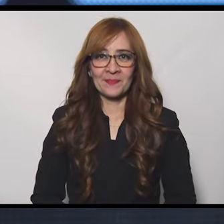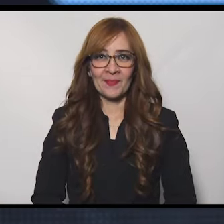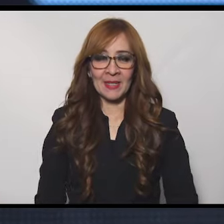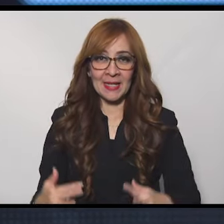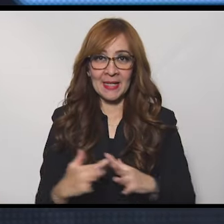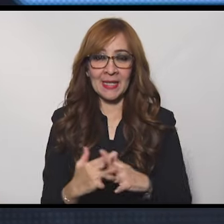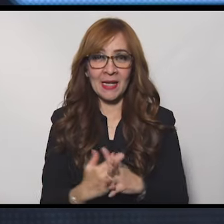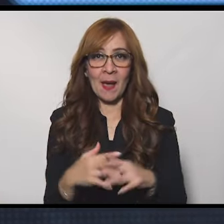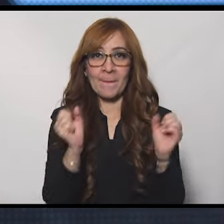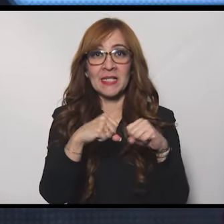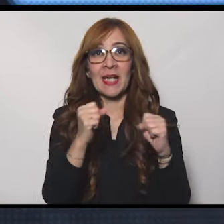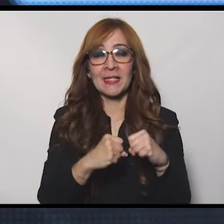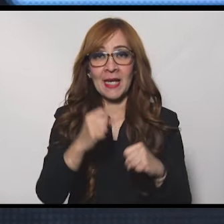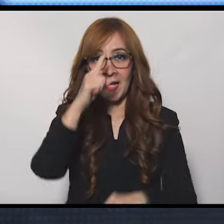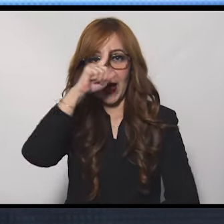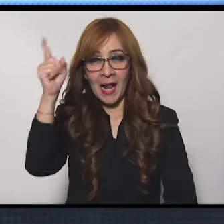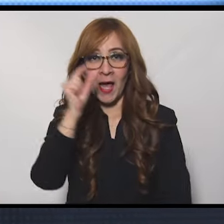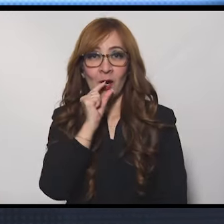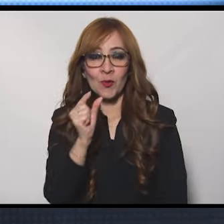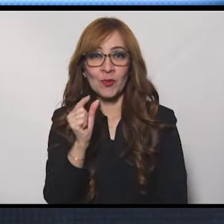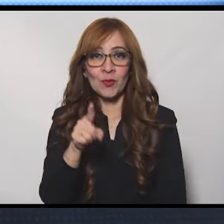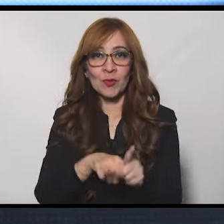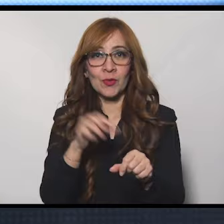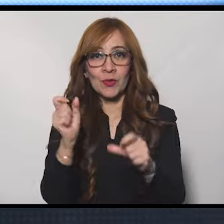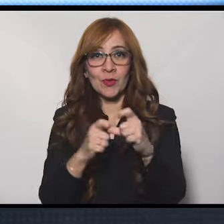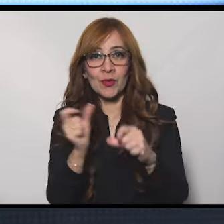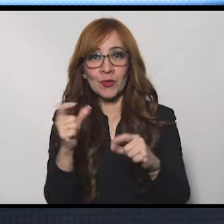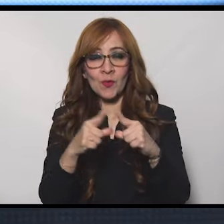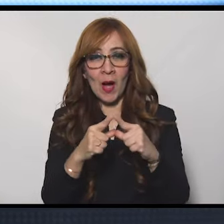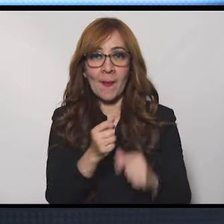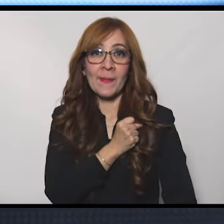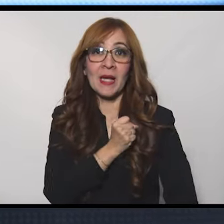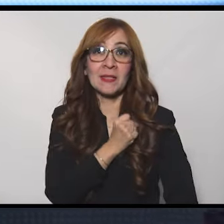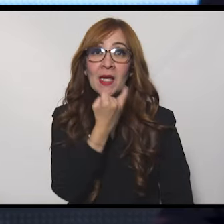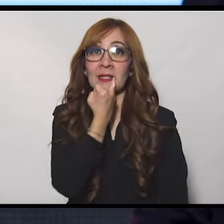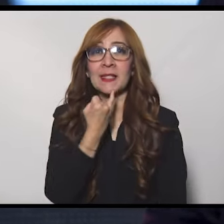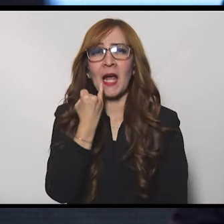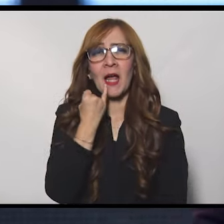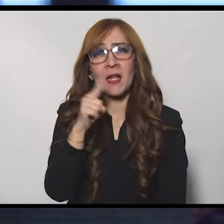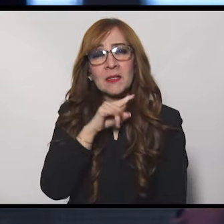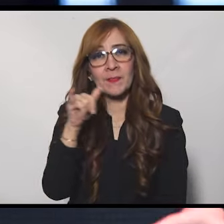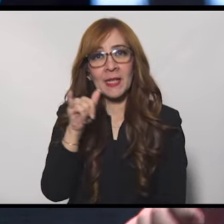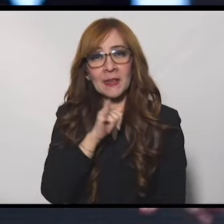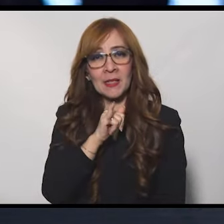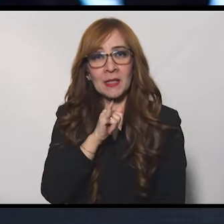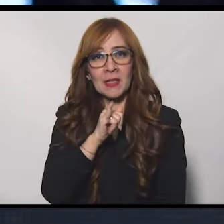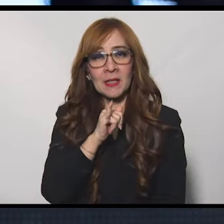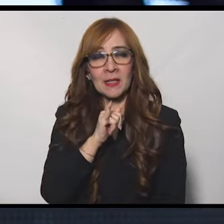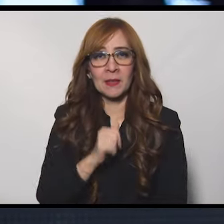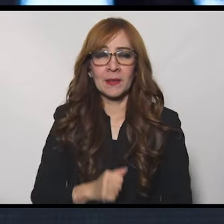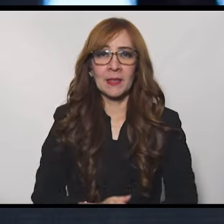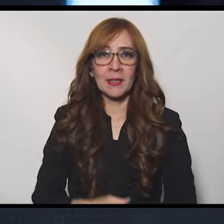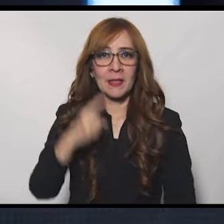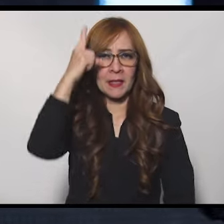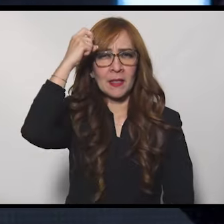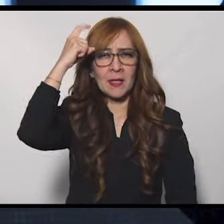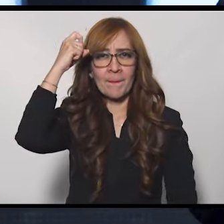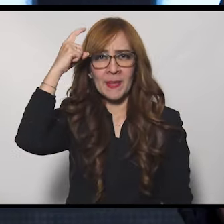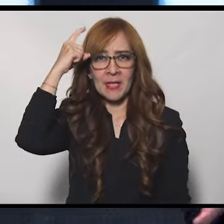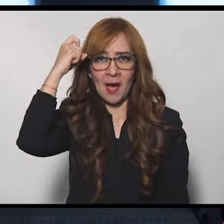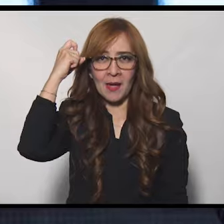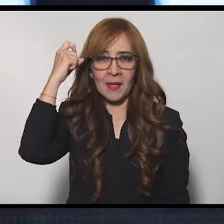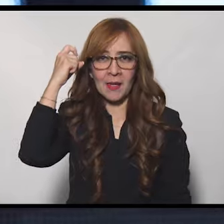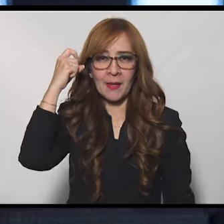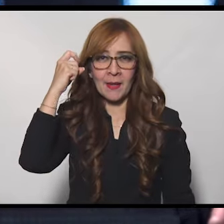Tanah perjanjian yang dijanjikan oleh Allah bagi Yosua, bagi bangsa Israel itu ibaratnya adalah seperti sebuah impian. It's